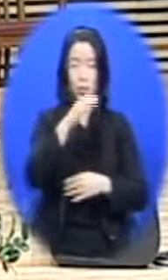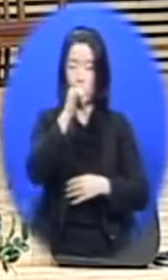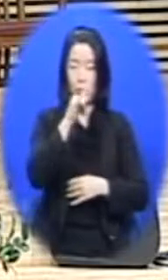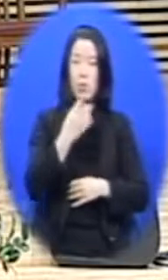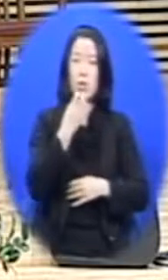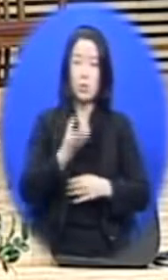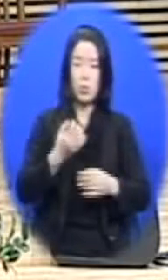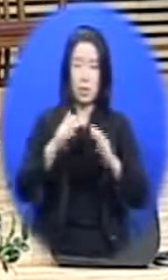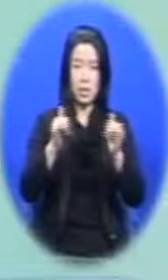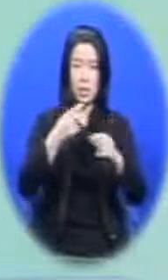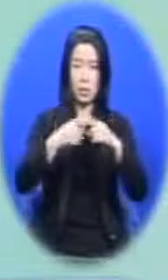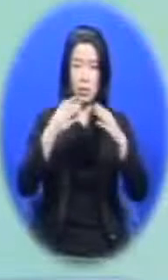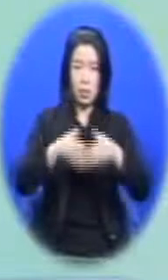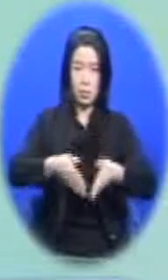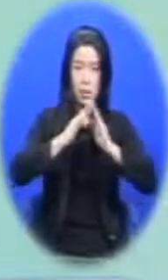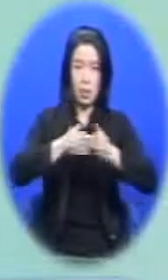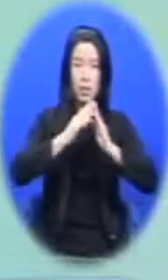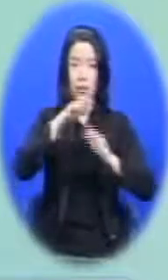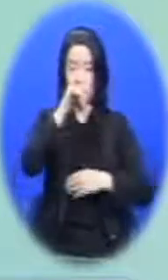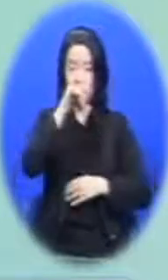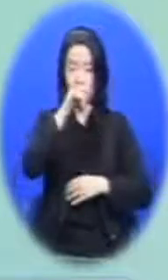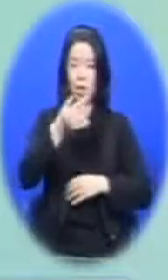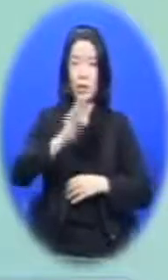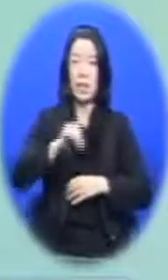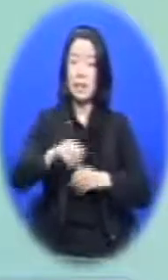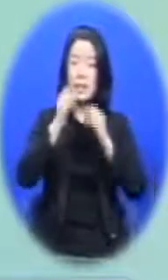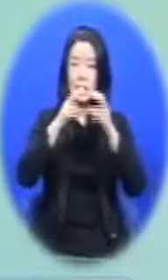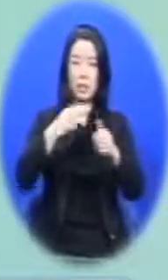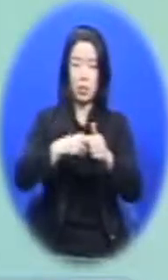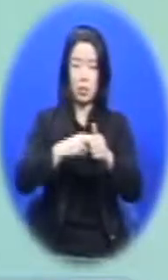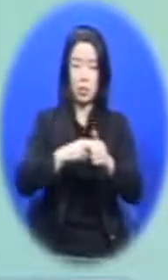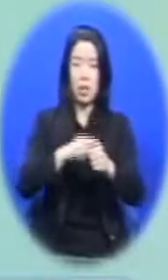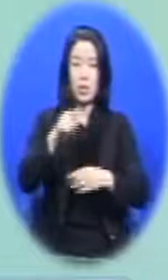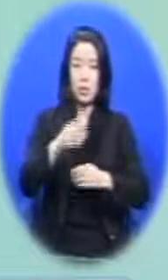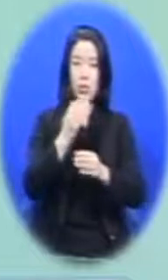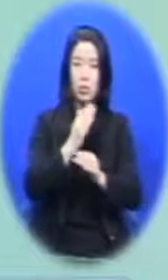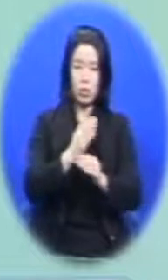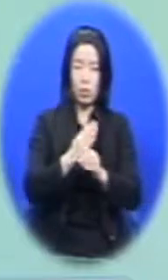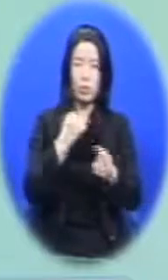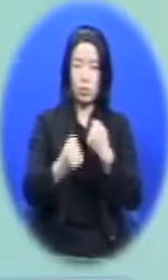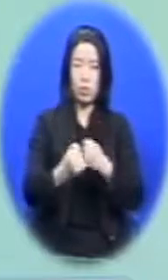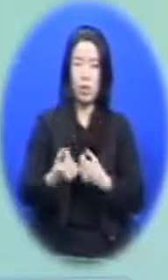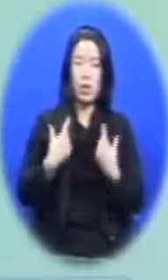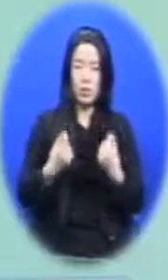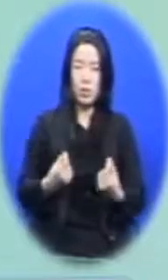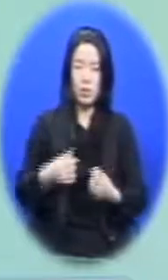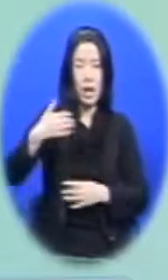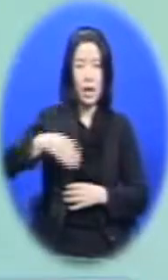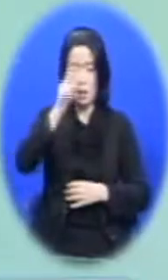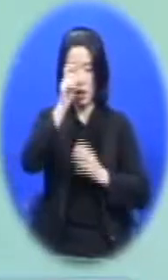또 많이 세워지고 있다는 거죠. 그런데 그 선교사님이 그러면서도 여전히 아직 기도해야